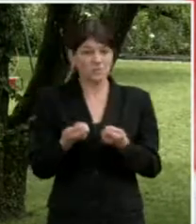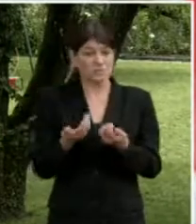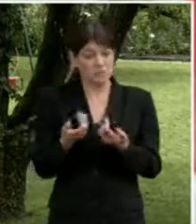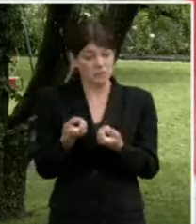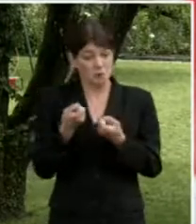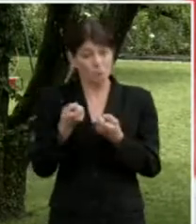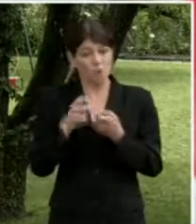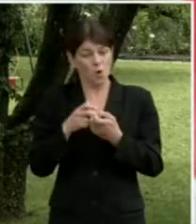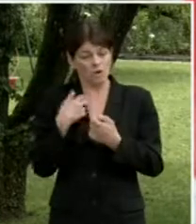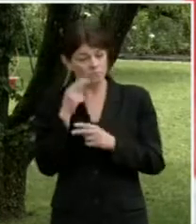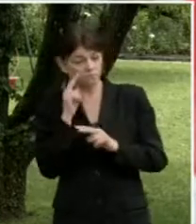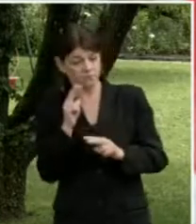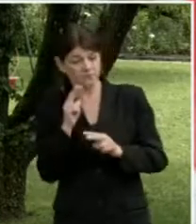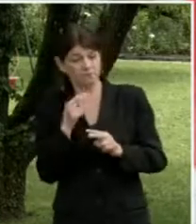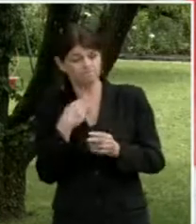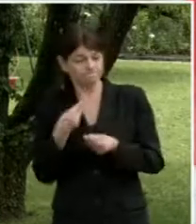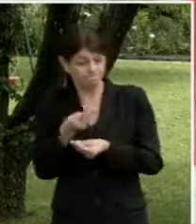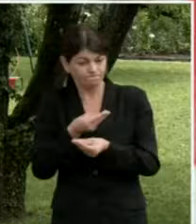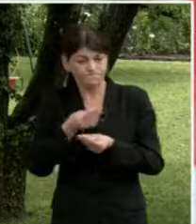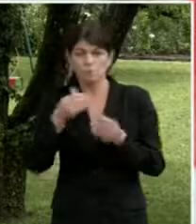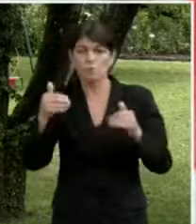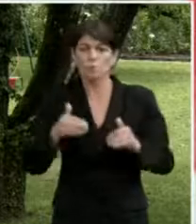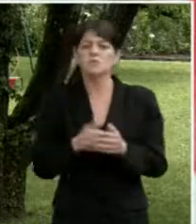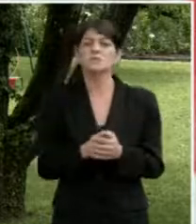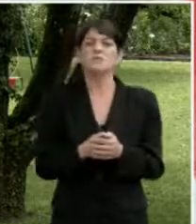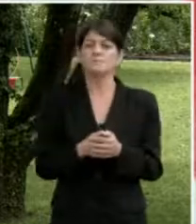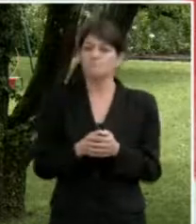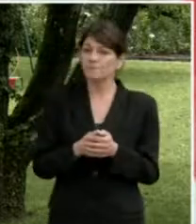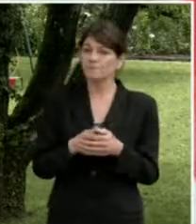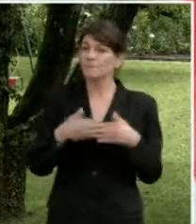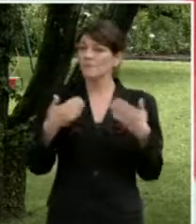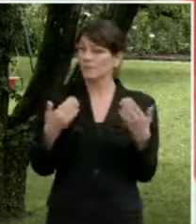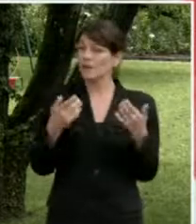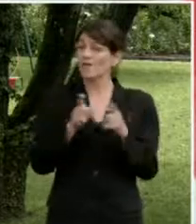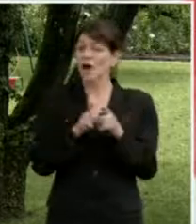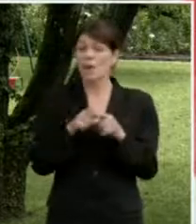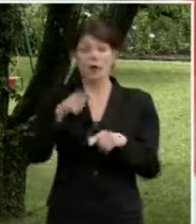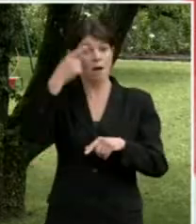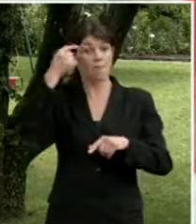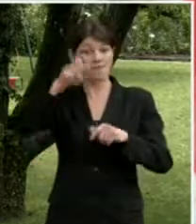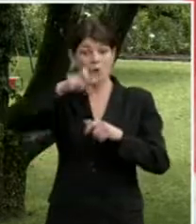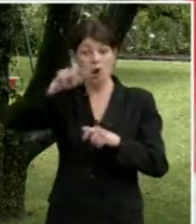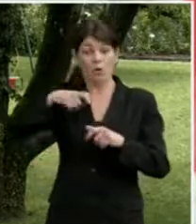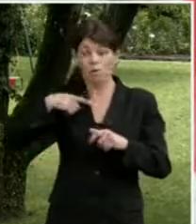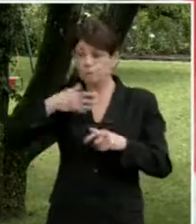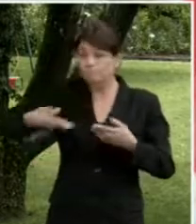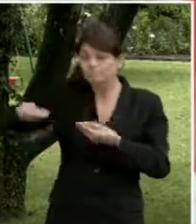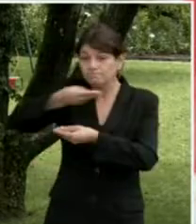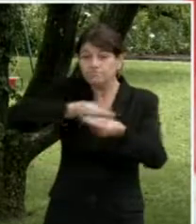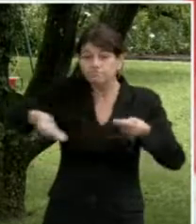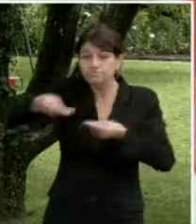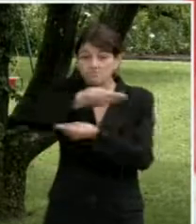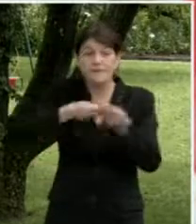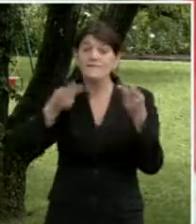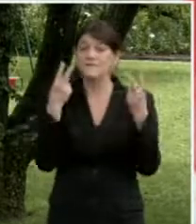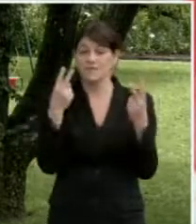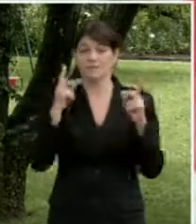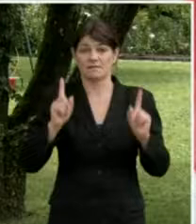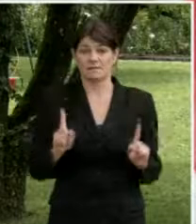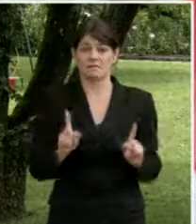Herausforderungen auseinandersetzen, darüber innerhalb der Bevölkerung einen breiten Austausch